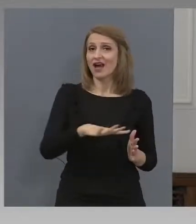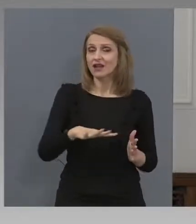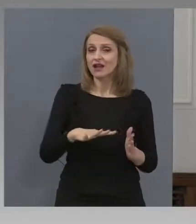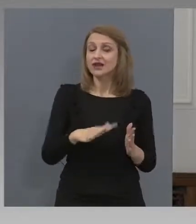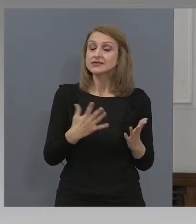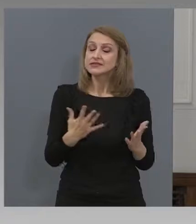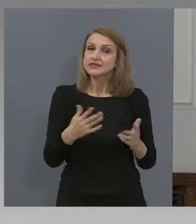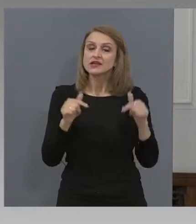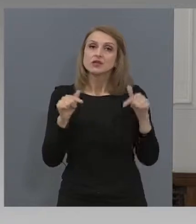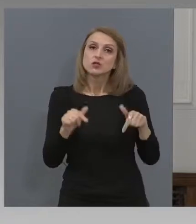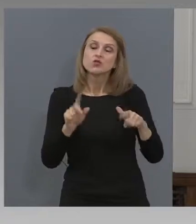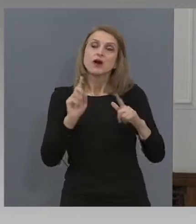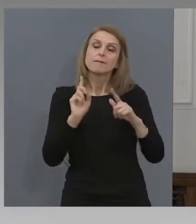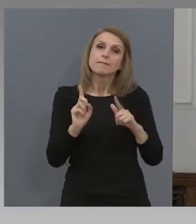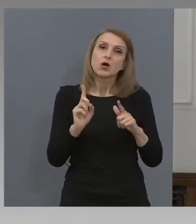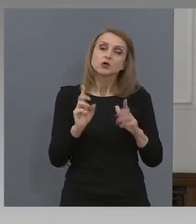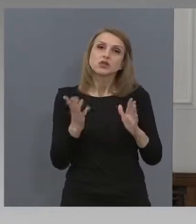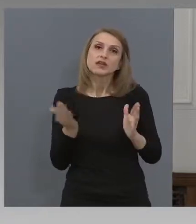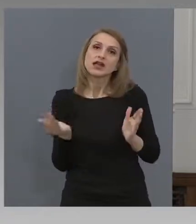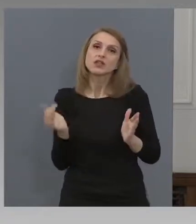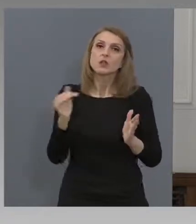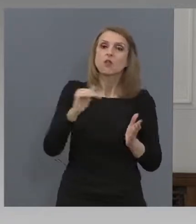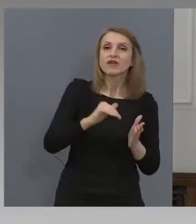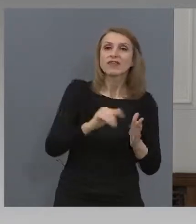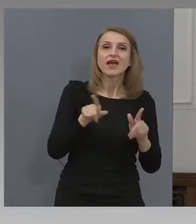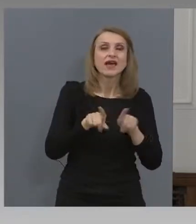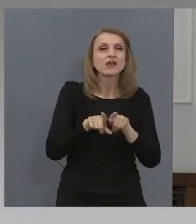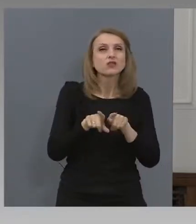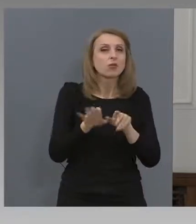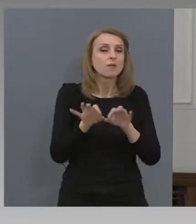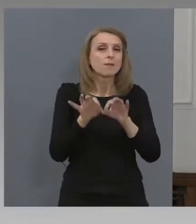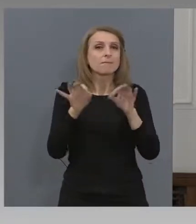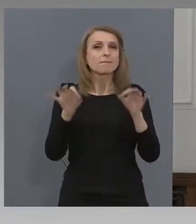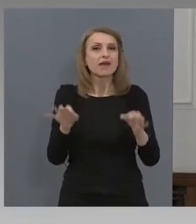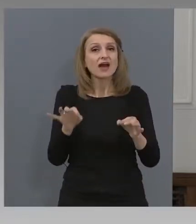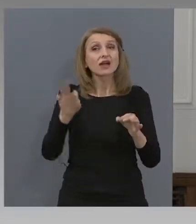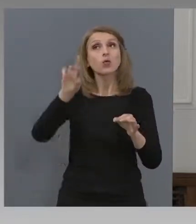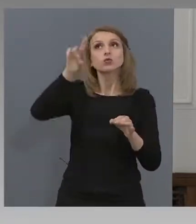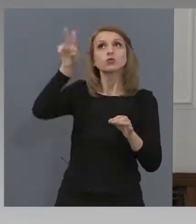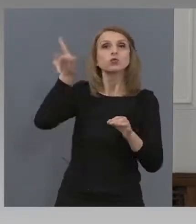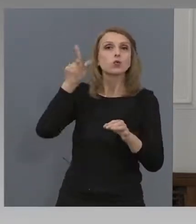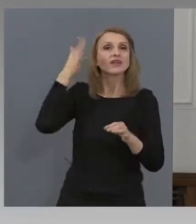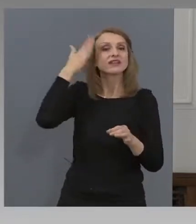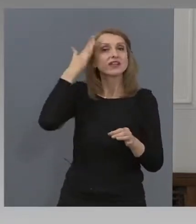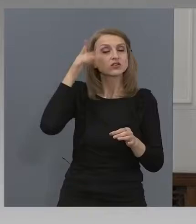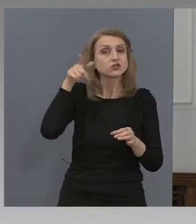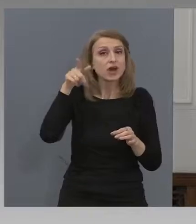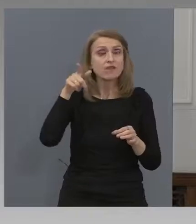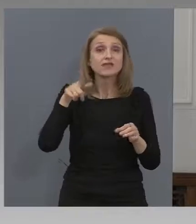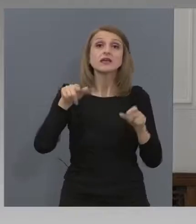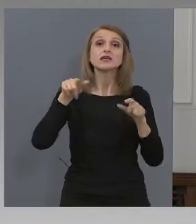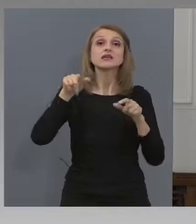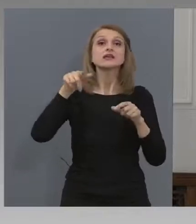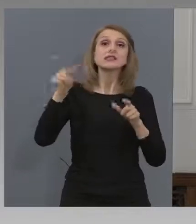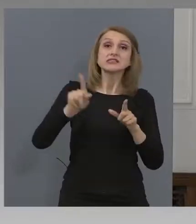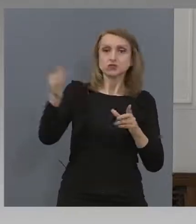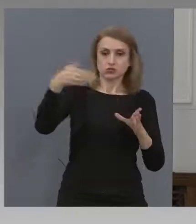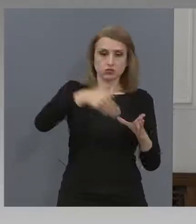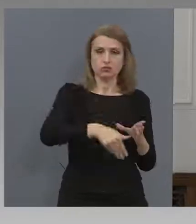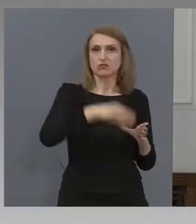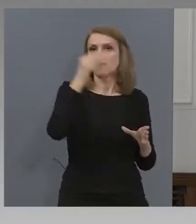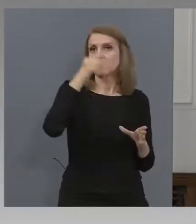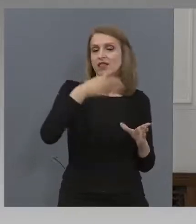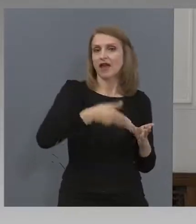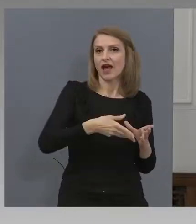до, как да го кажем, съответна мярка от държавите, чието продукти и сега са на нашите рафтове. Вие